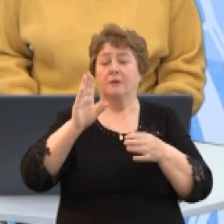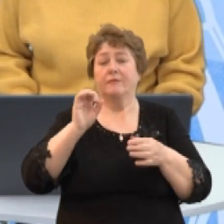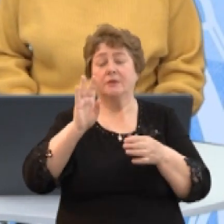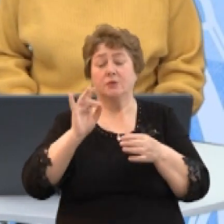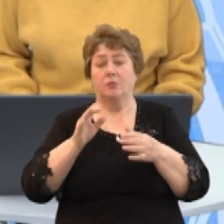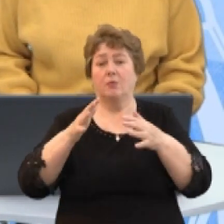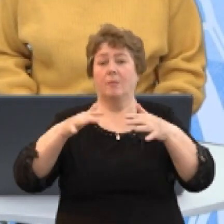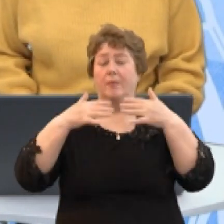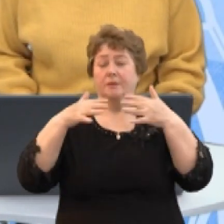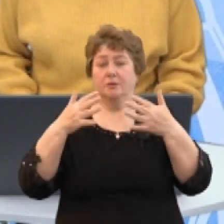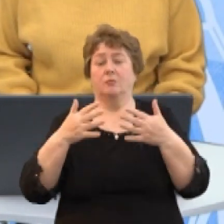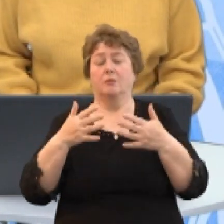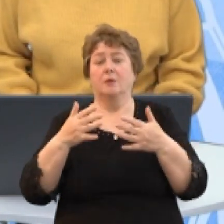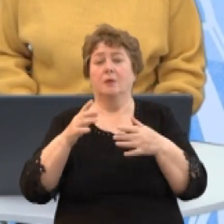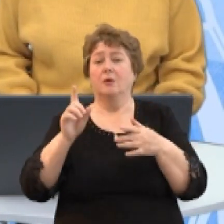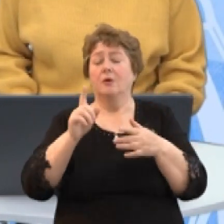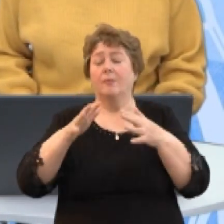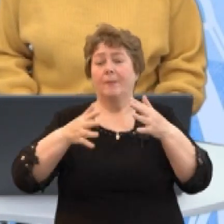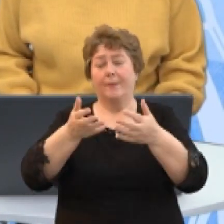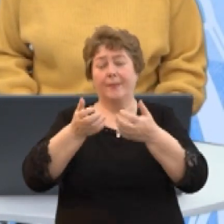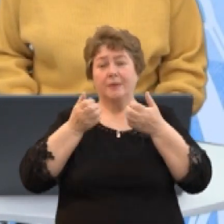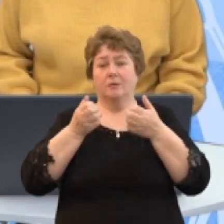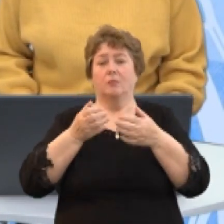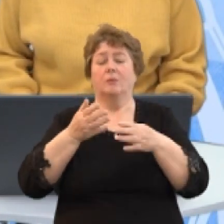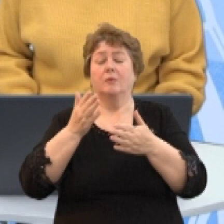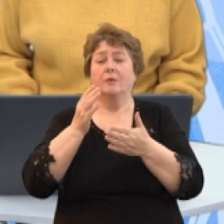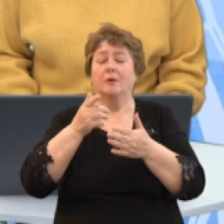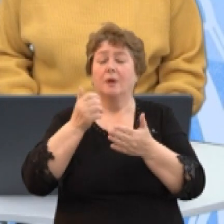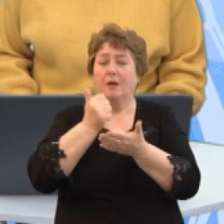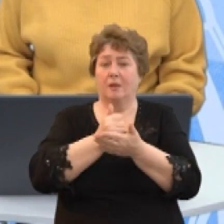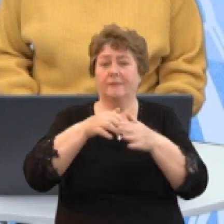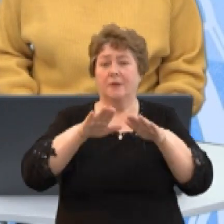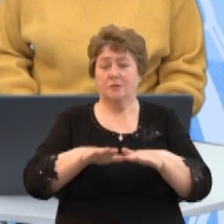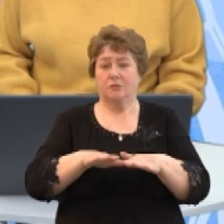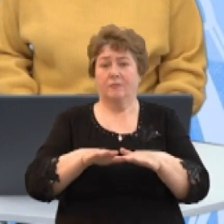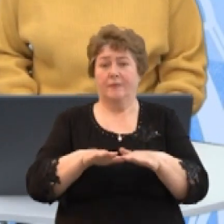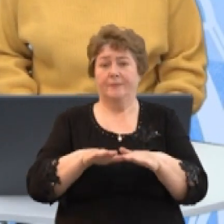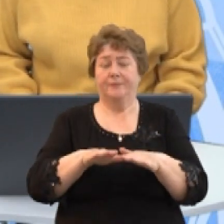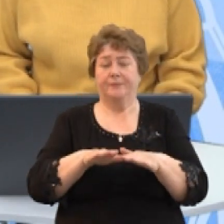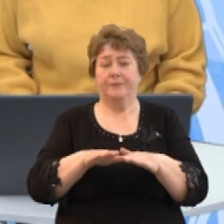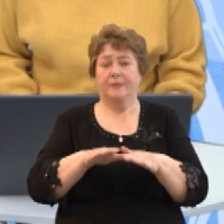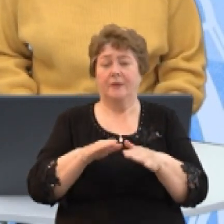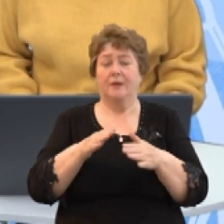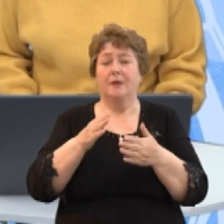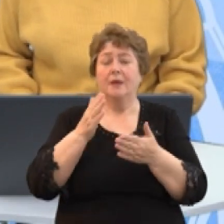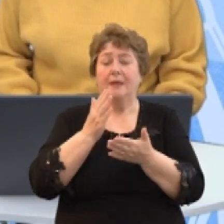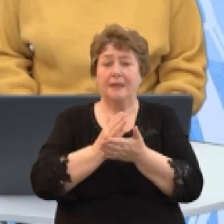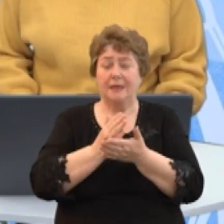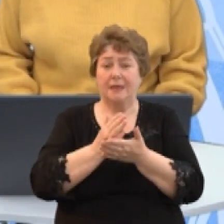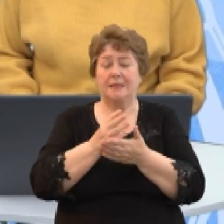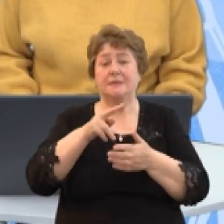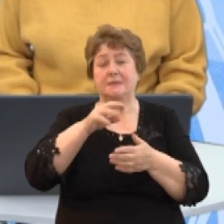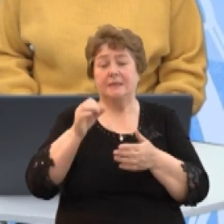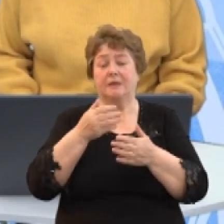потянул ветерок потянул это грамматическая основа а есть ли в этом